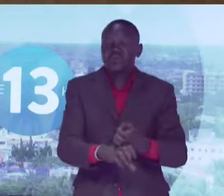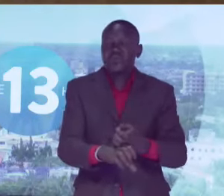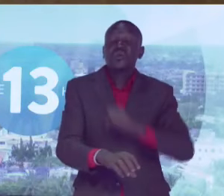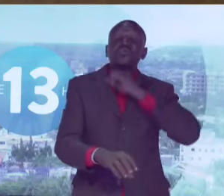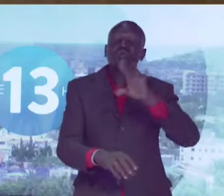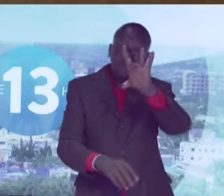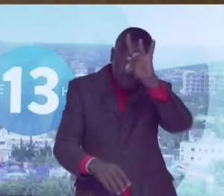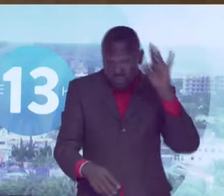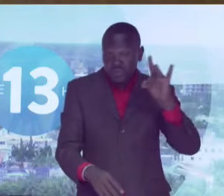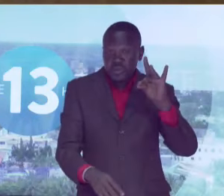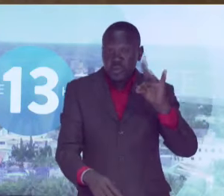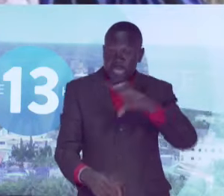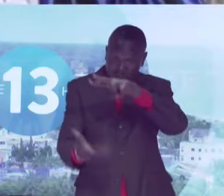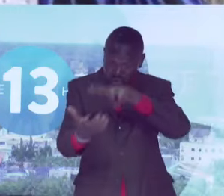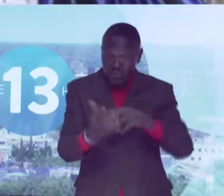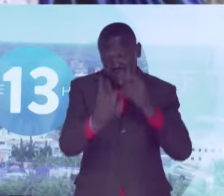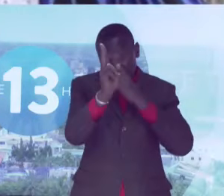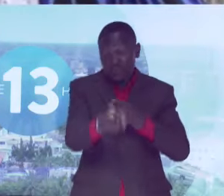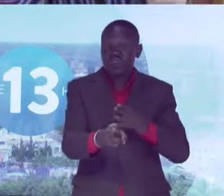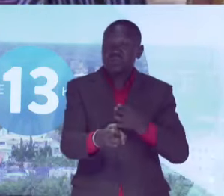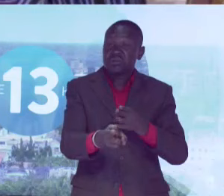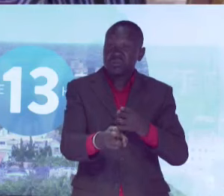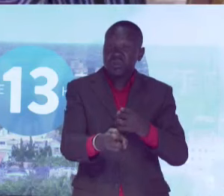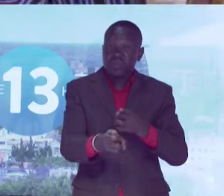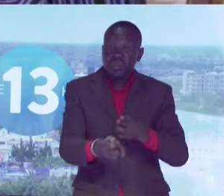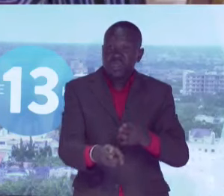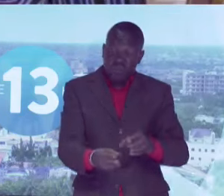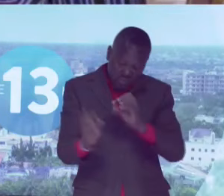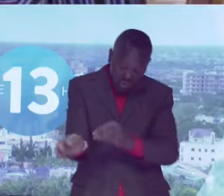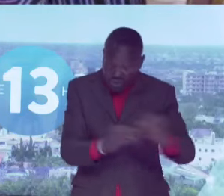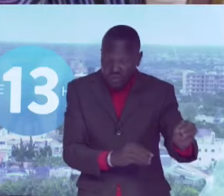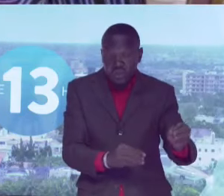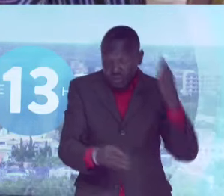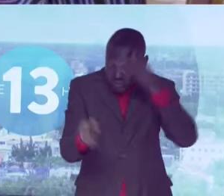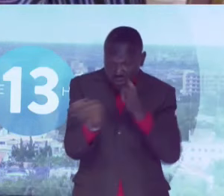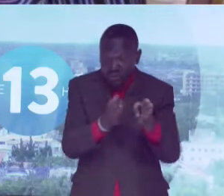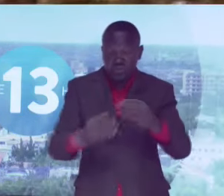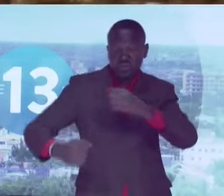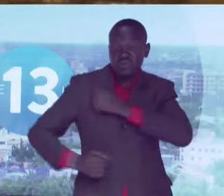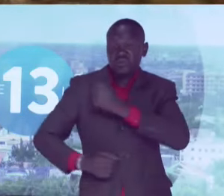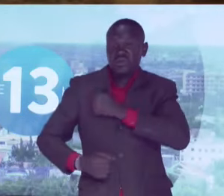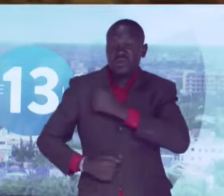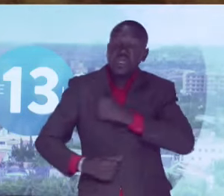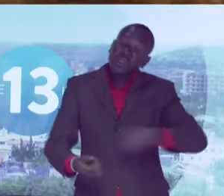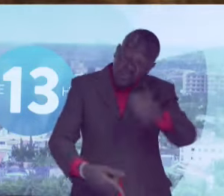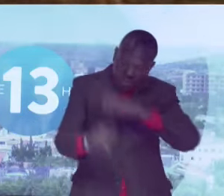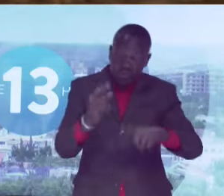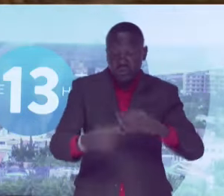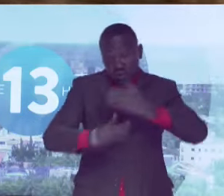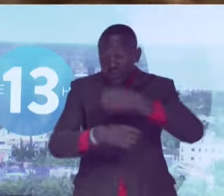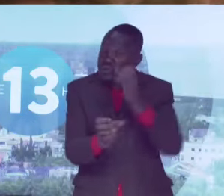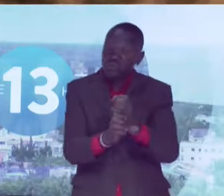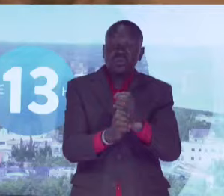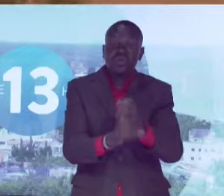trouver 200 Kalachnikov en réserve. Mieux, une réorganisation stratégique de l'armée est en cours avec la création de